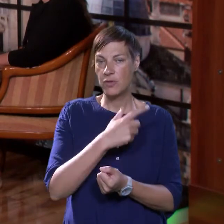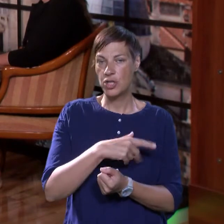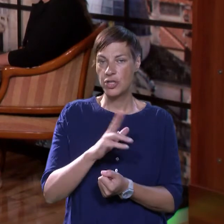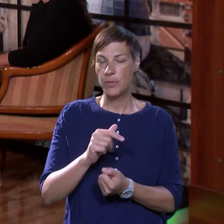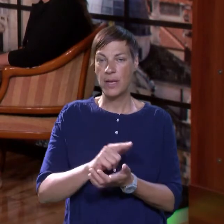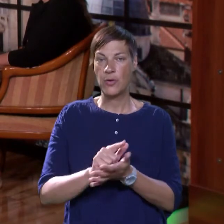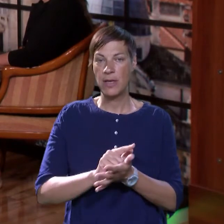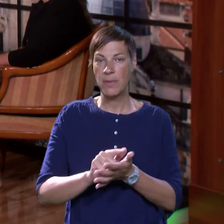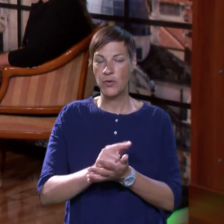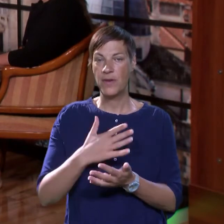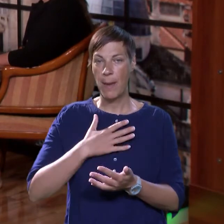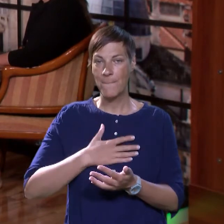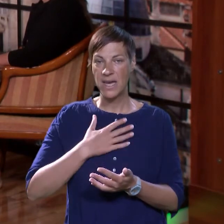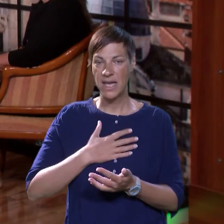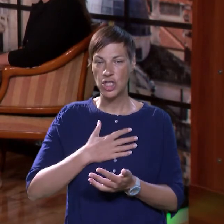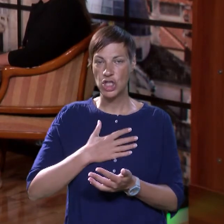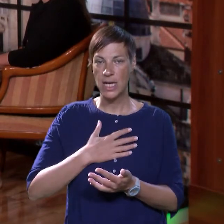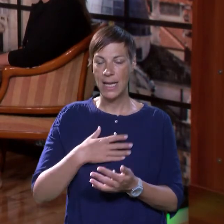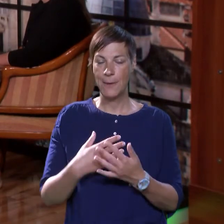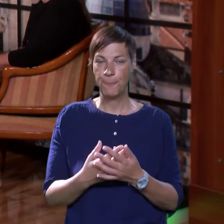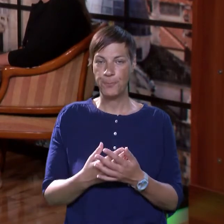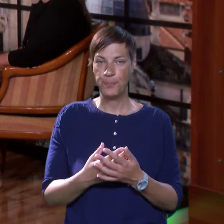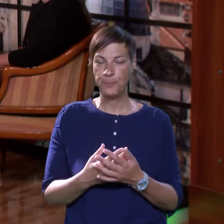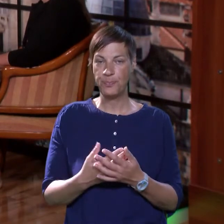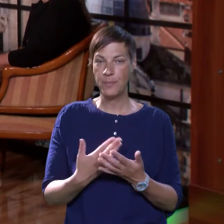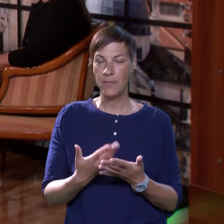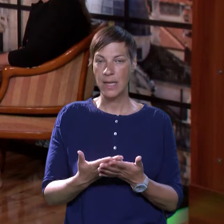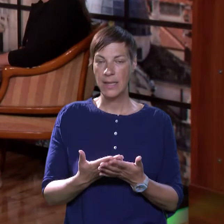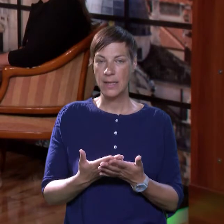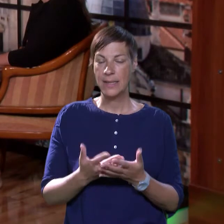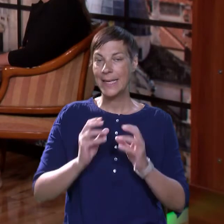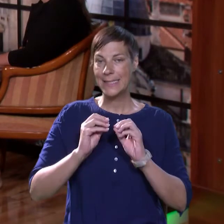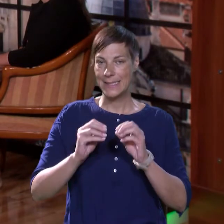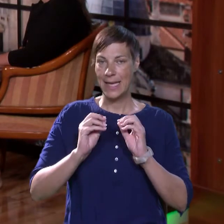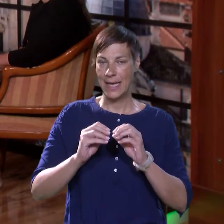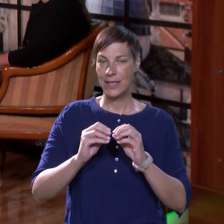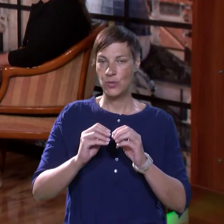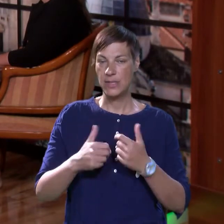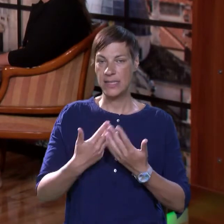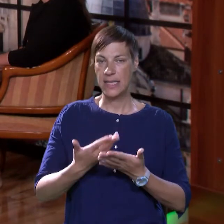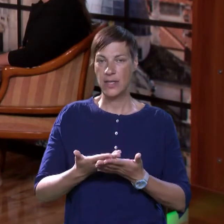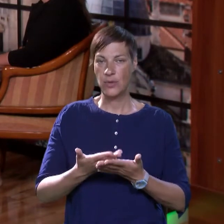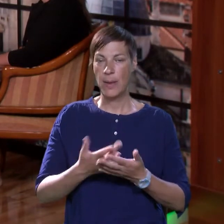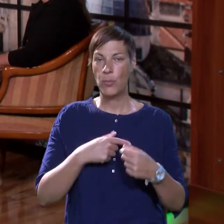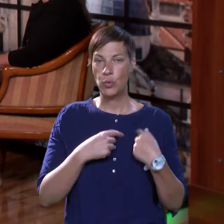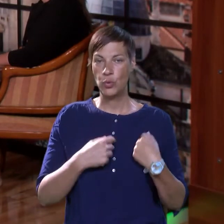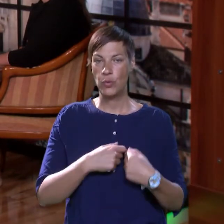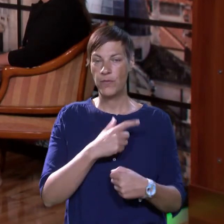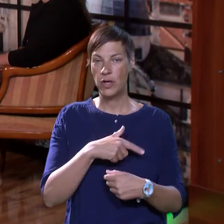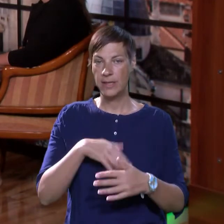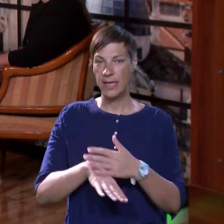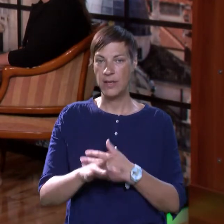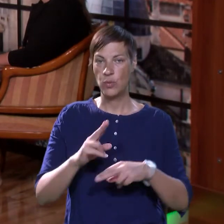osobe koje imaju vremena i želje i da se skeniraju, educiraju i da onda budu